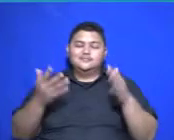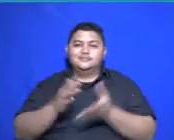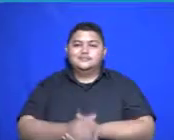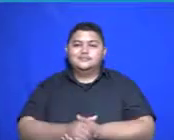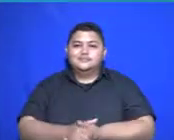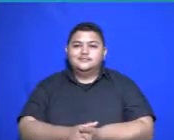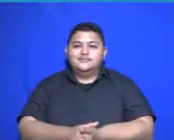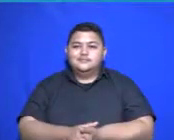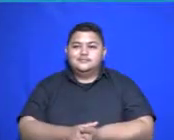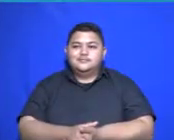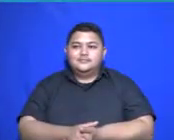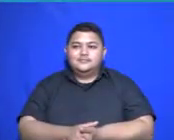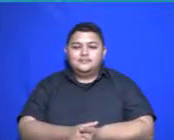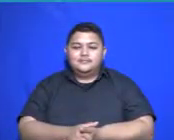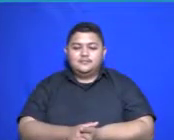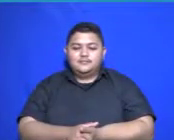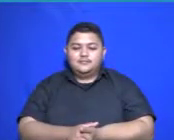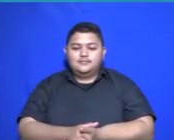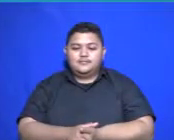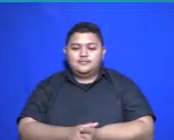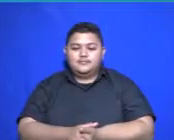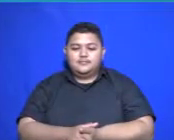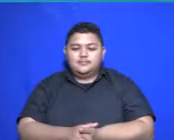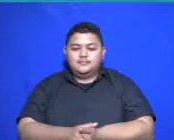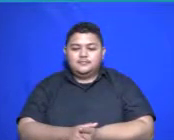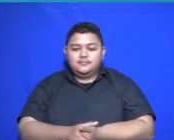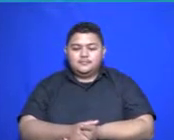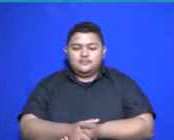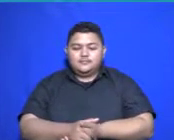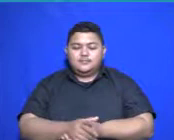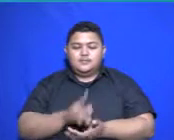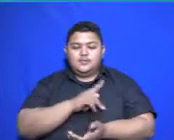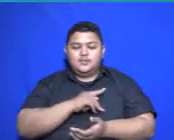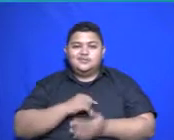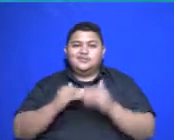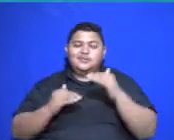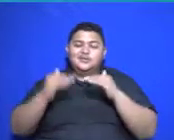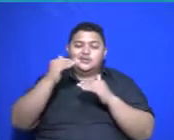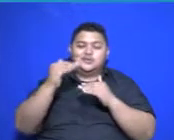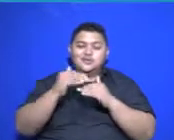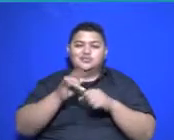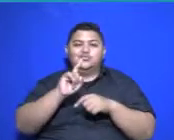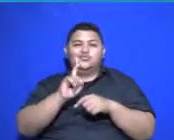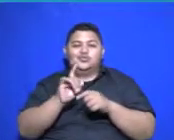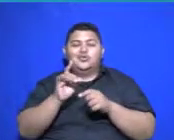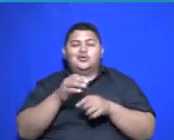Dan kemudian pesertanya kalau kita ranking yang atas kita itu adalah negara yang memang bukan main-main.